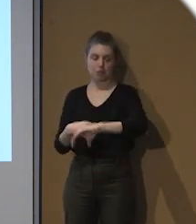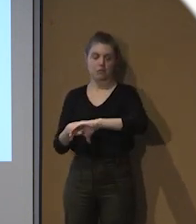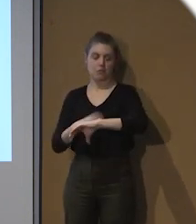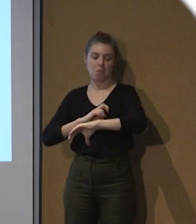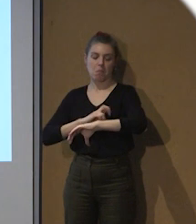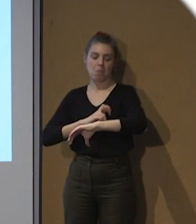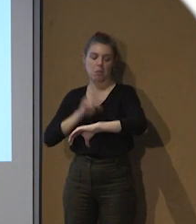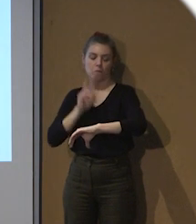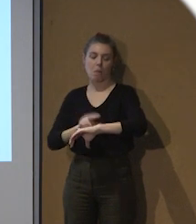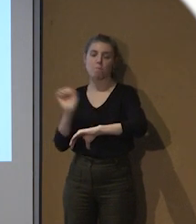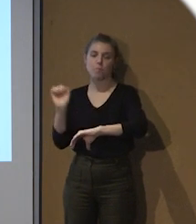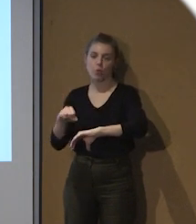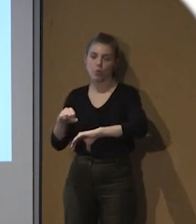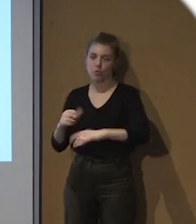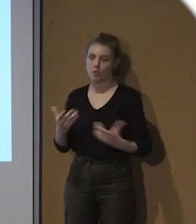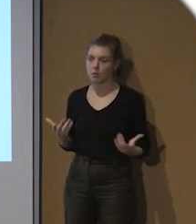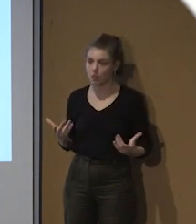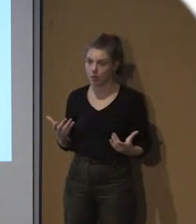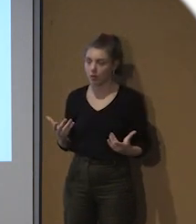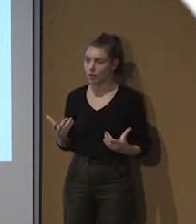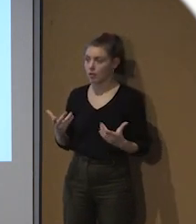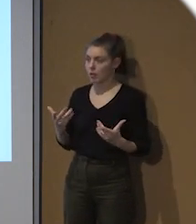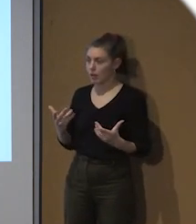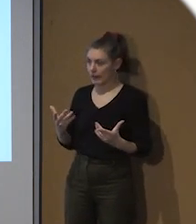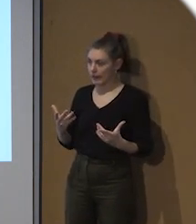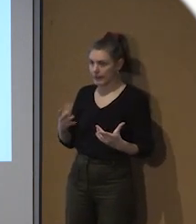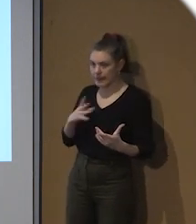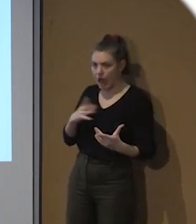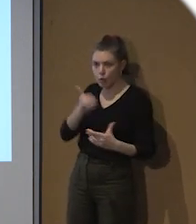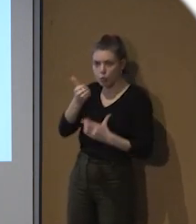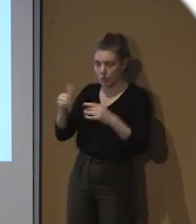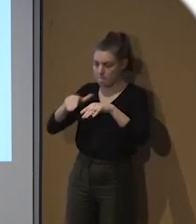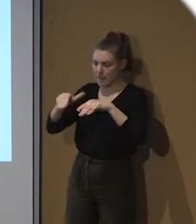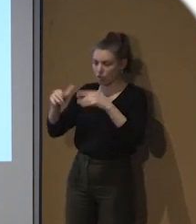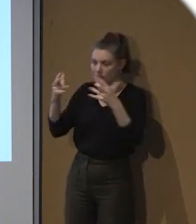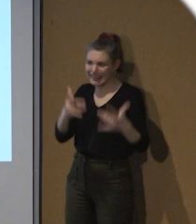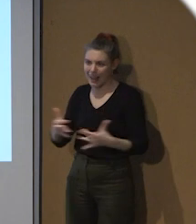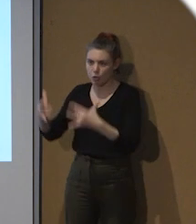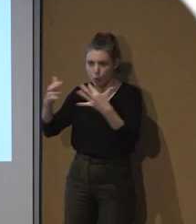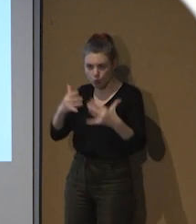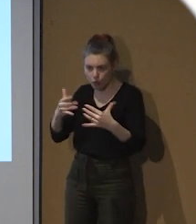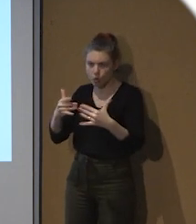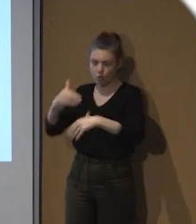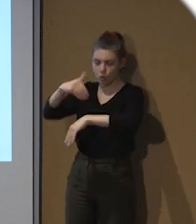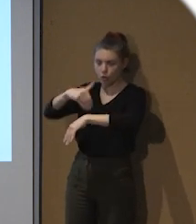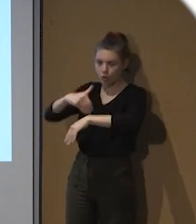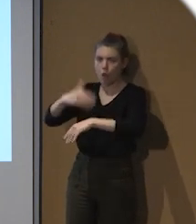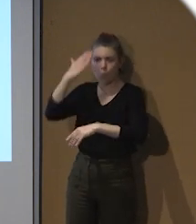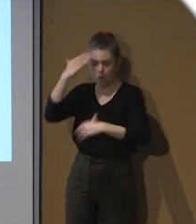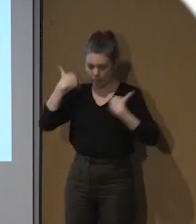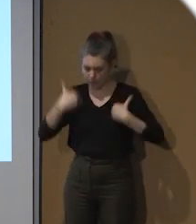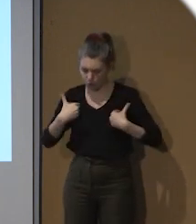fréquence cardiaque. On va utiliser la formule d'Astrand, tout le monde connaît. Sa fréquence cardiaque maximale, facile à